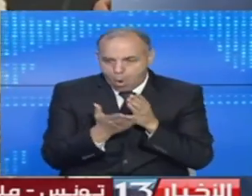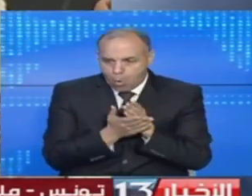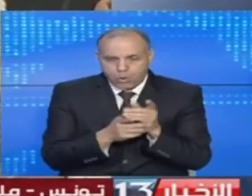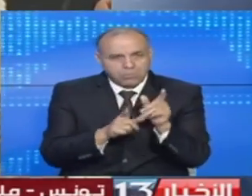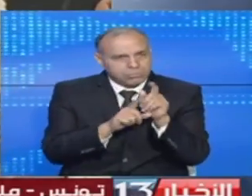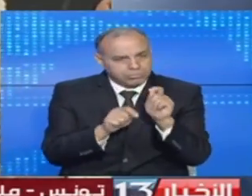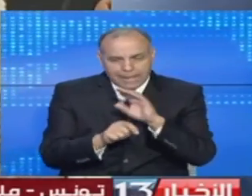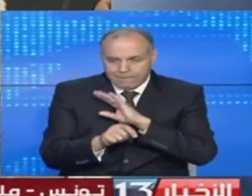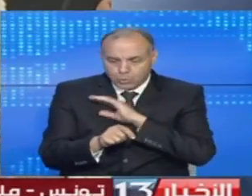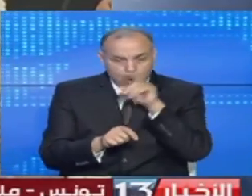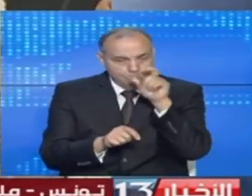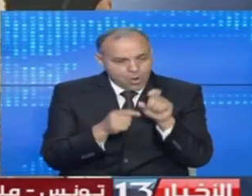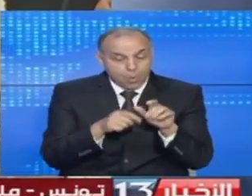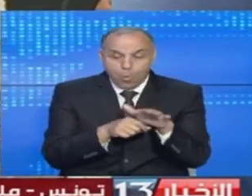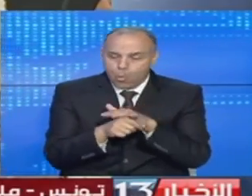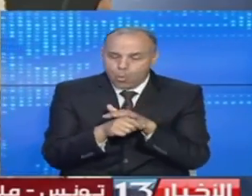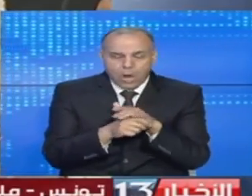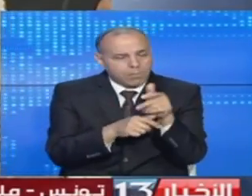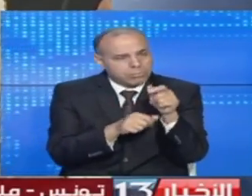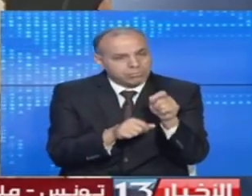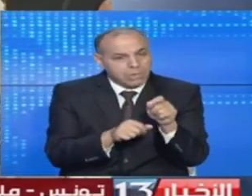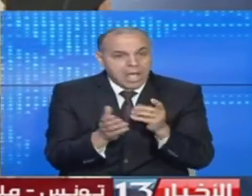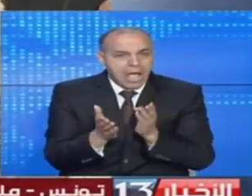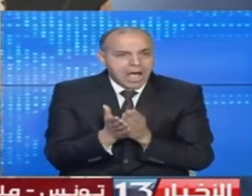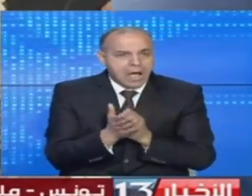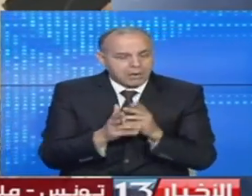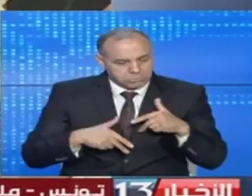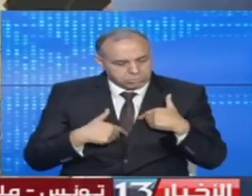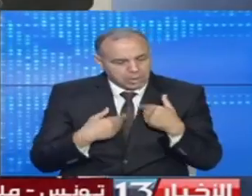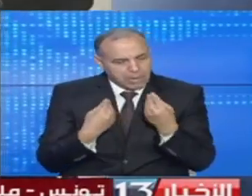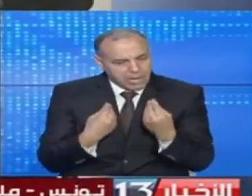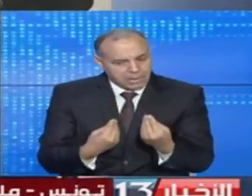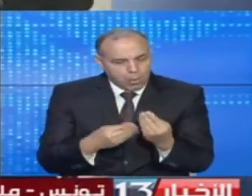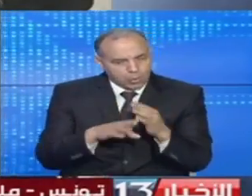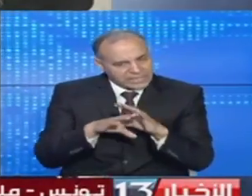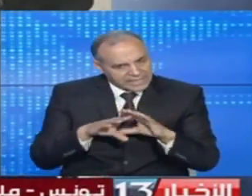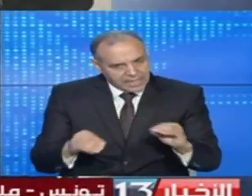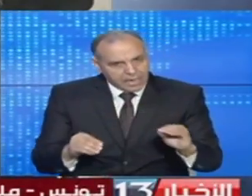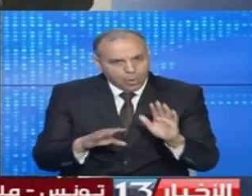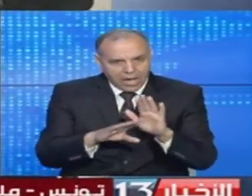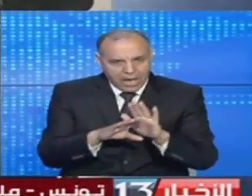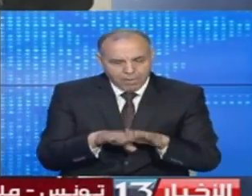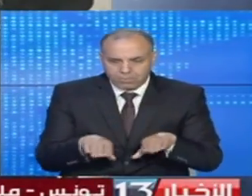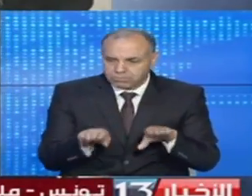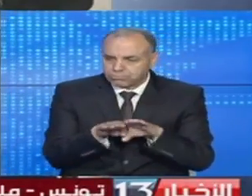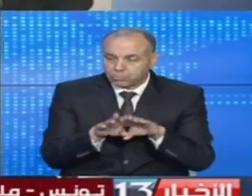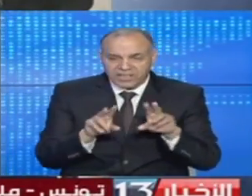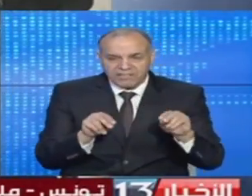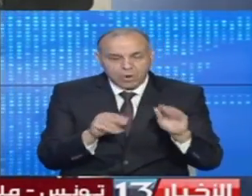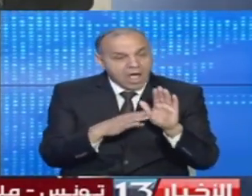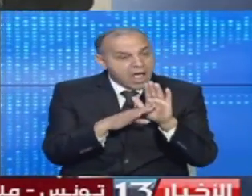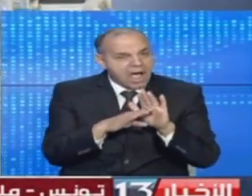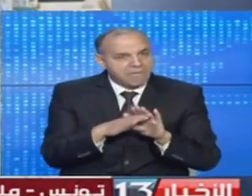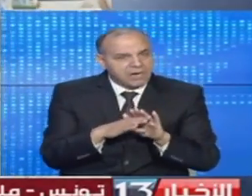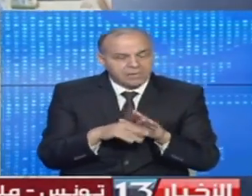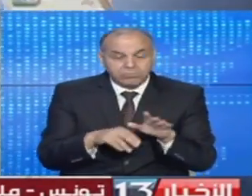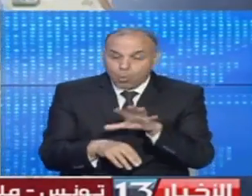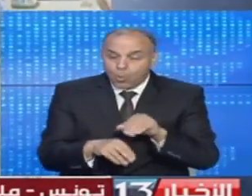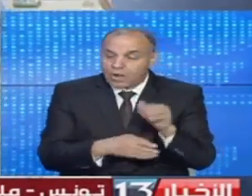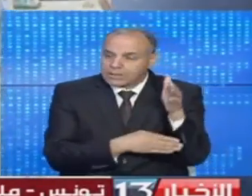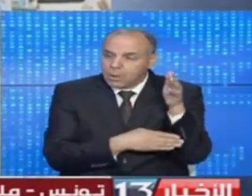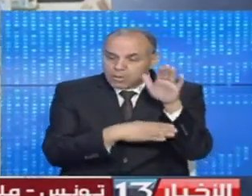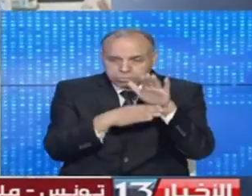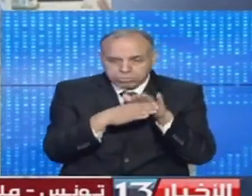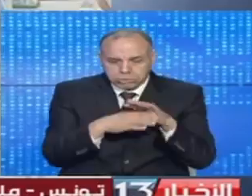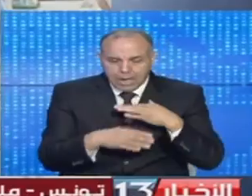ومسؤوليه المواطنه الكامله ومنها حقهم في العيش الكريم والاستقرار والامن والعداله والحفاظ على سياده الدوله